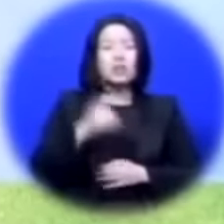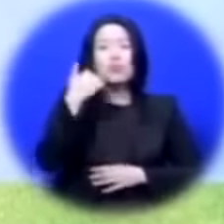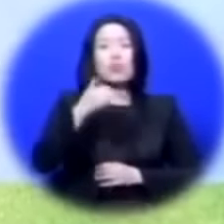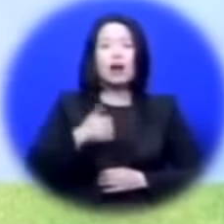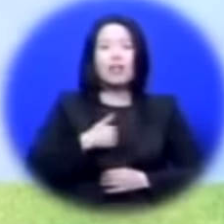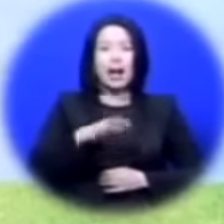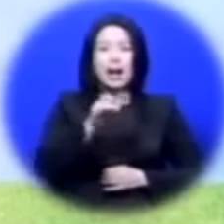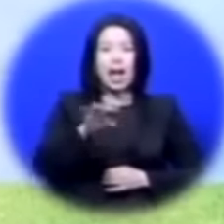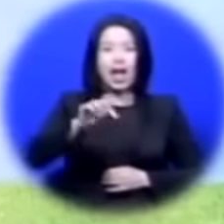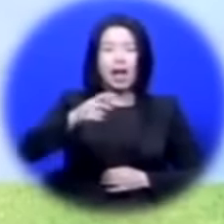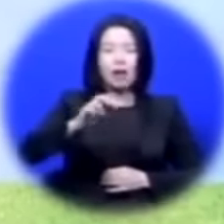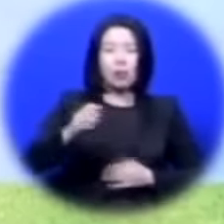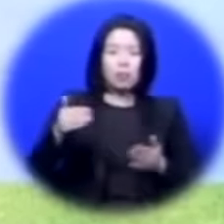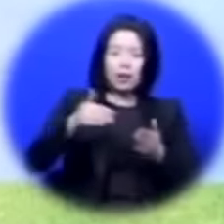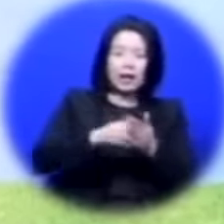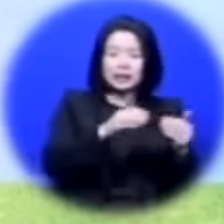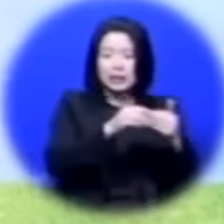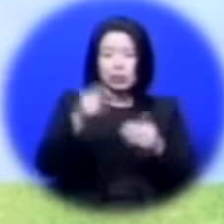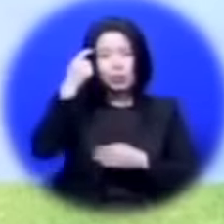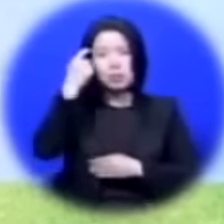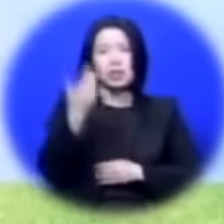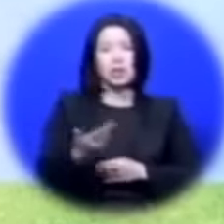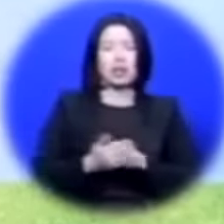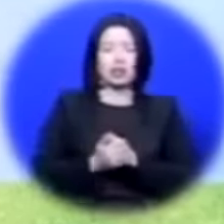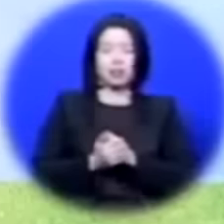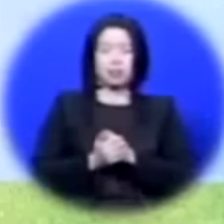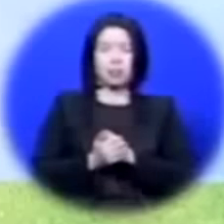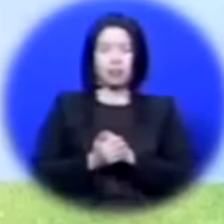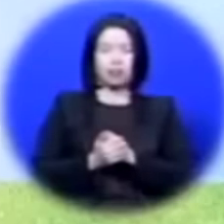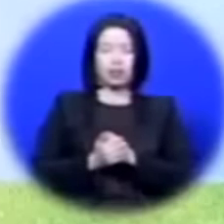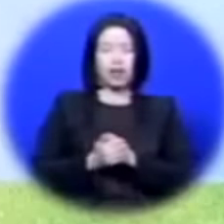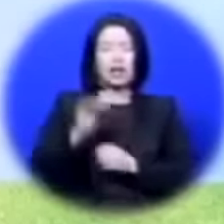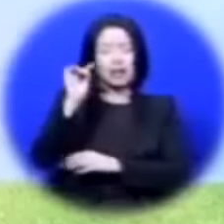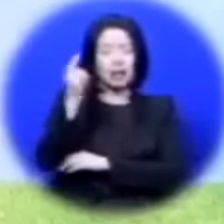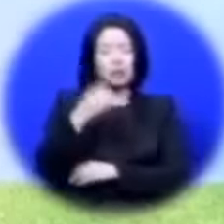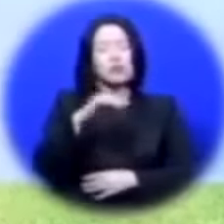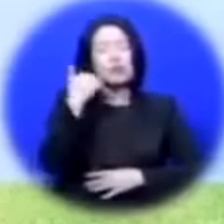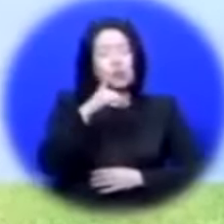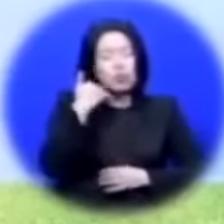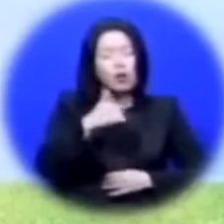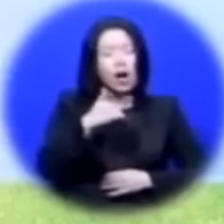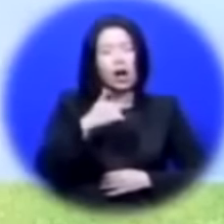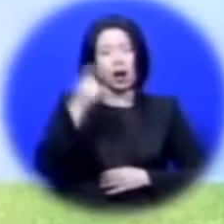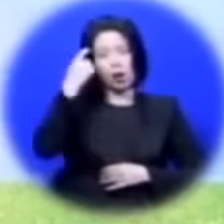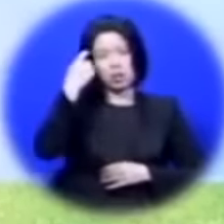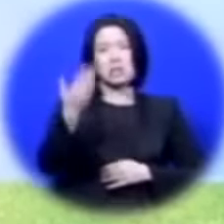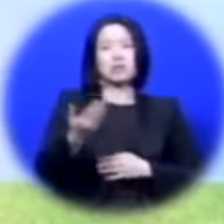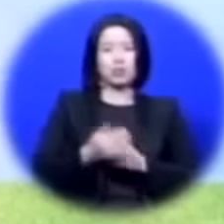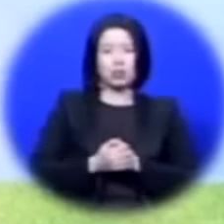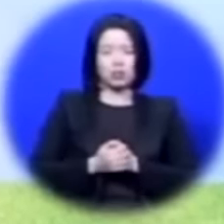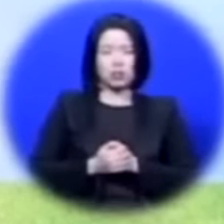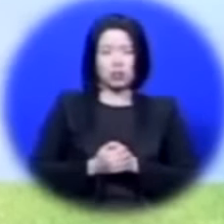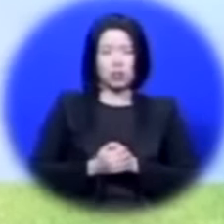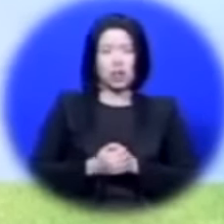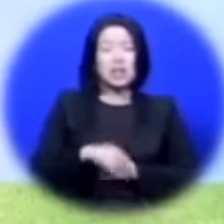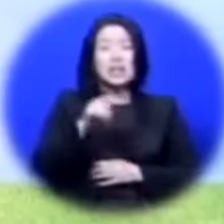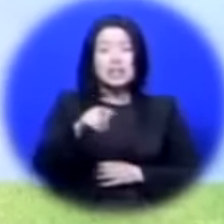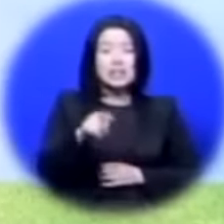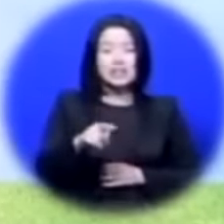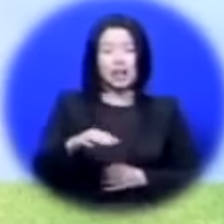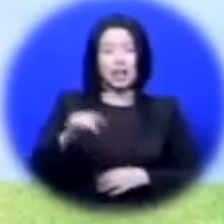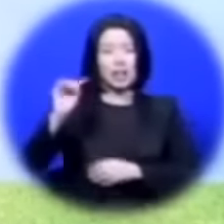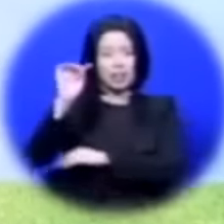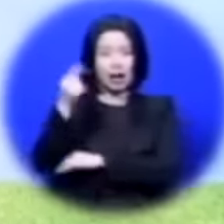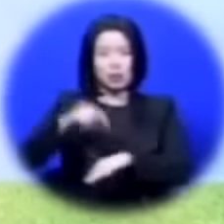에까지 인도 다은 계속 가라고 가 그게 다의